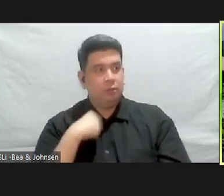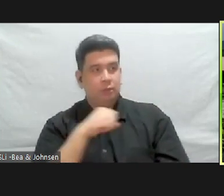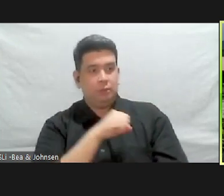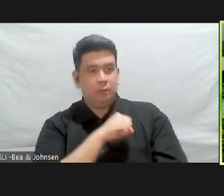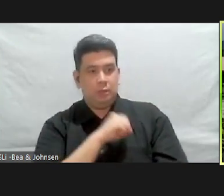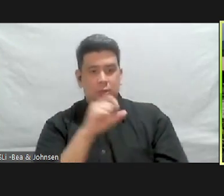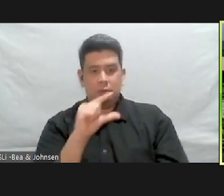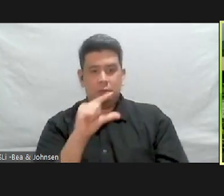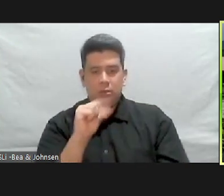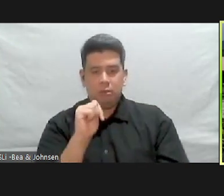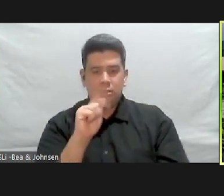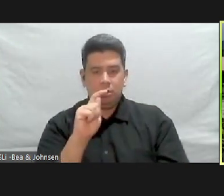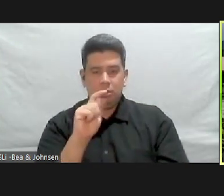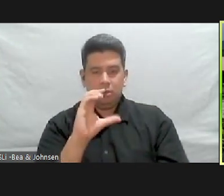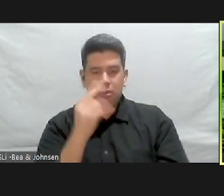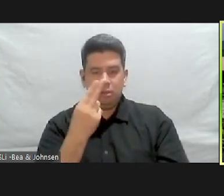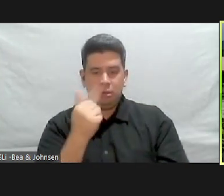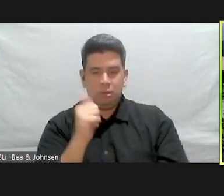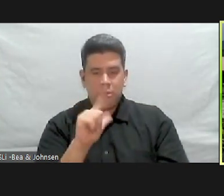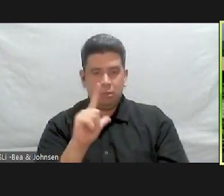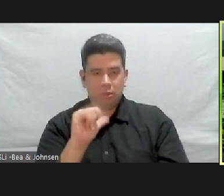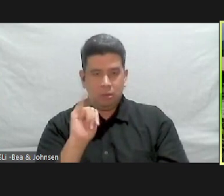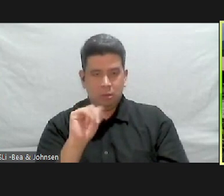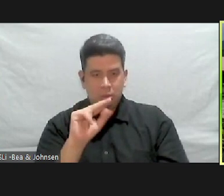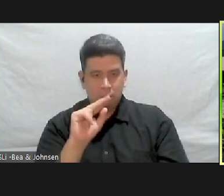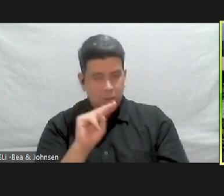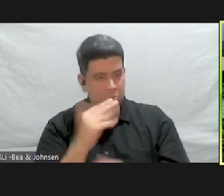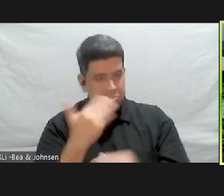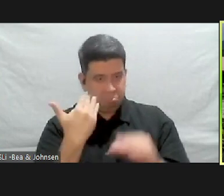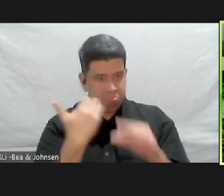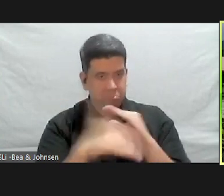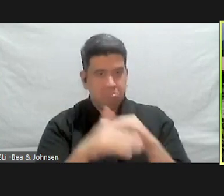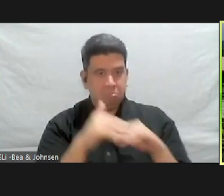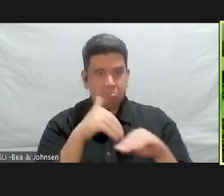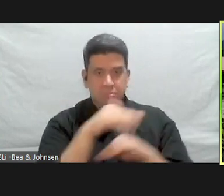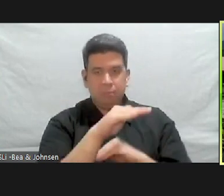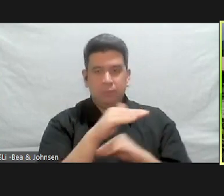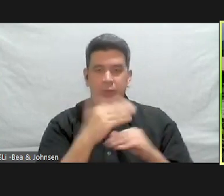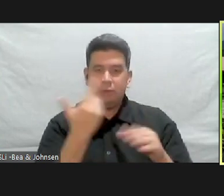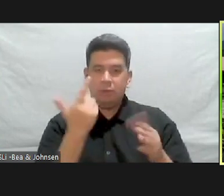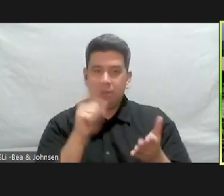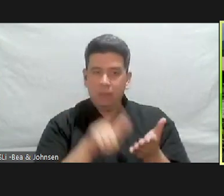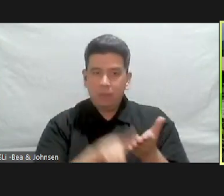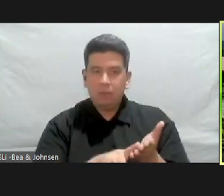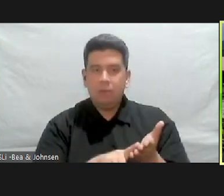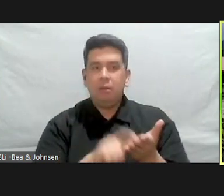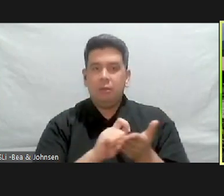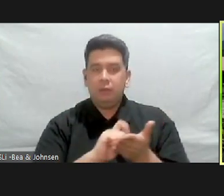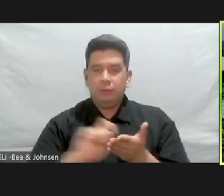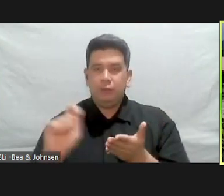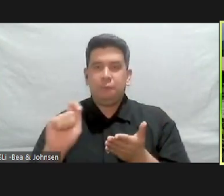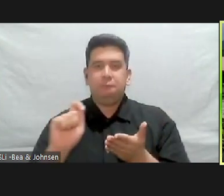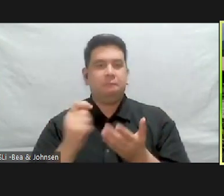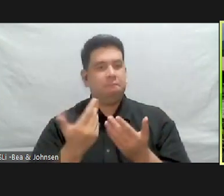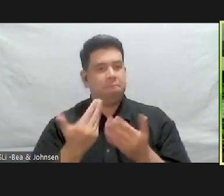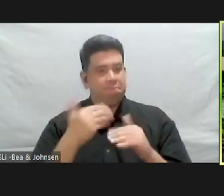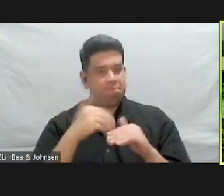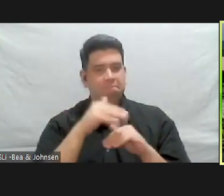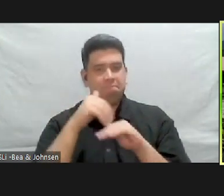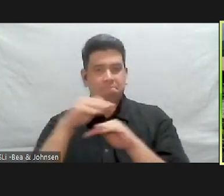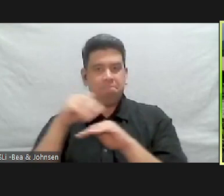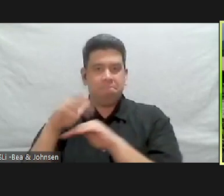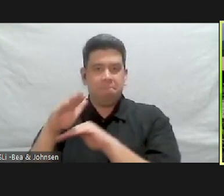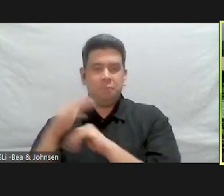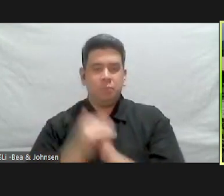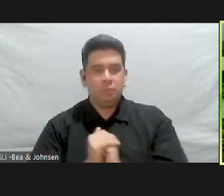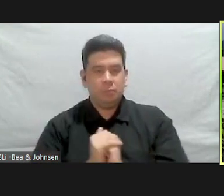So yun po ang next talaga na kailangan may magpakita, magkaroon ng manifestation. Ayaw